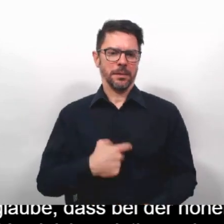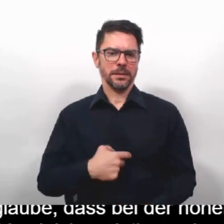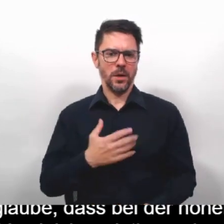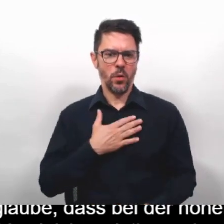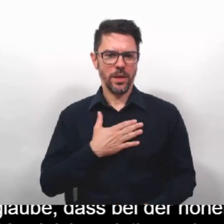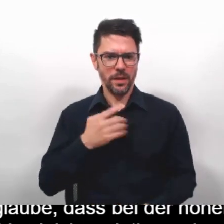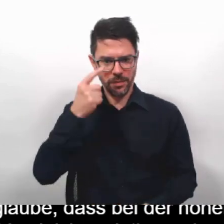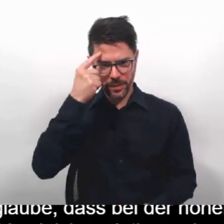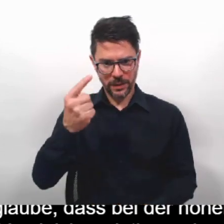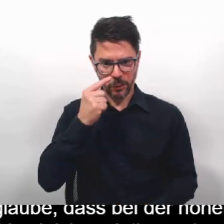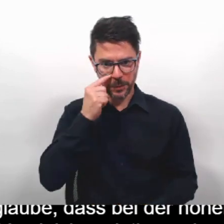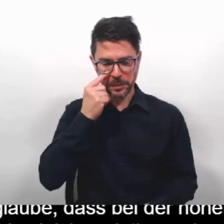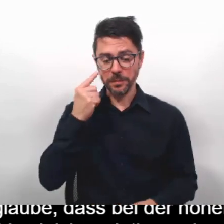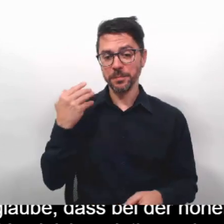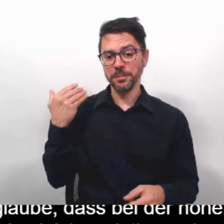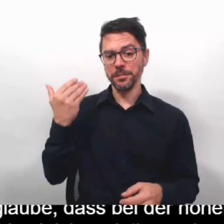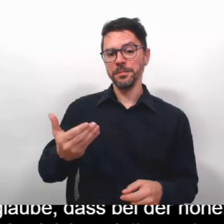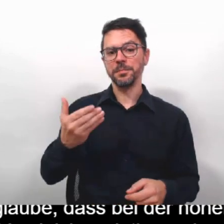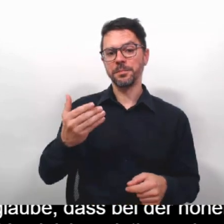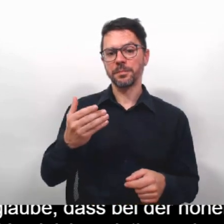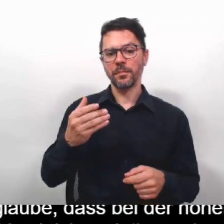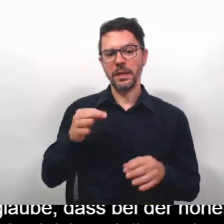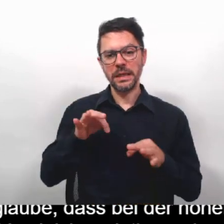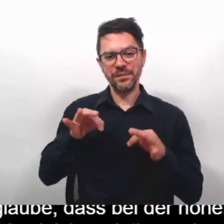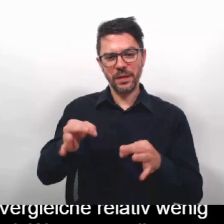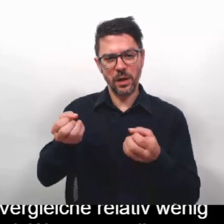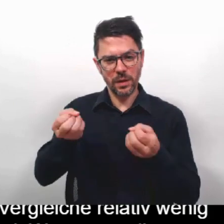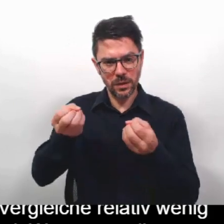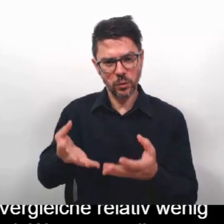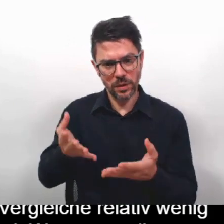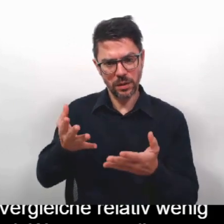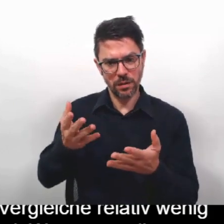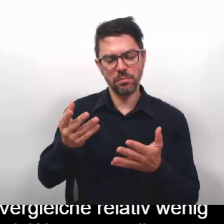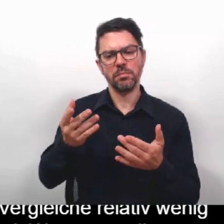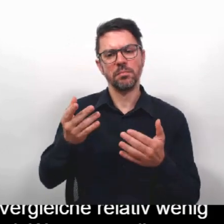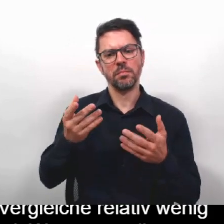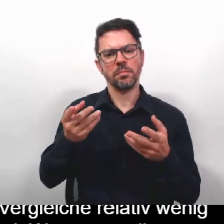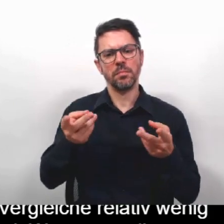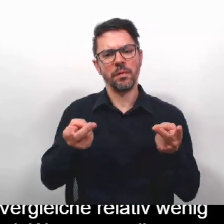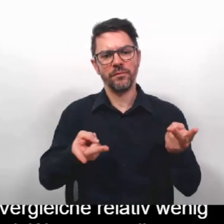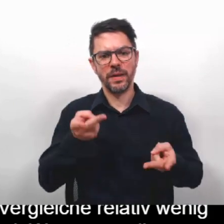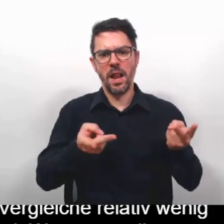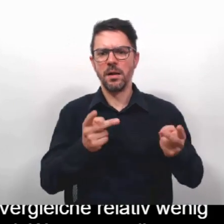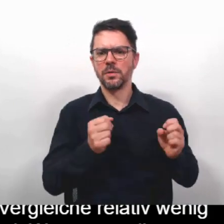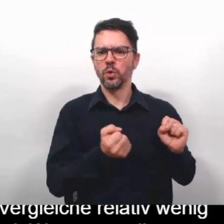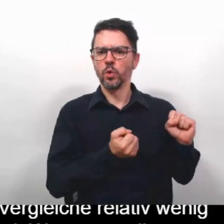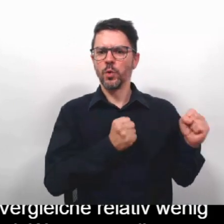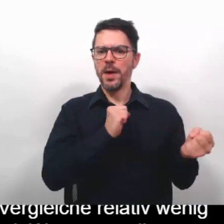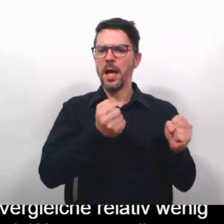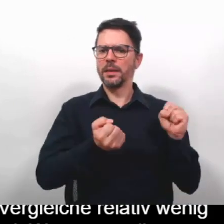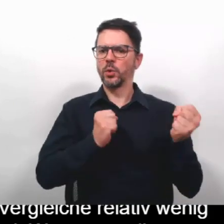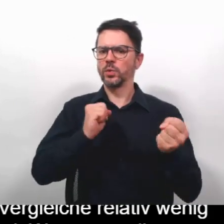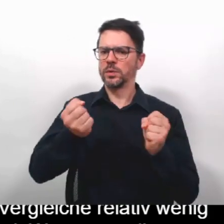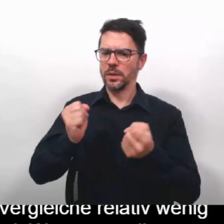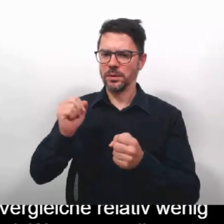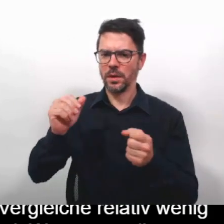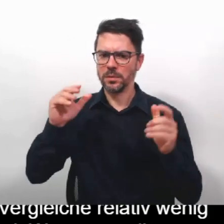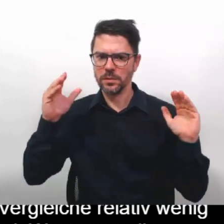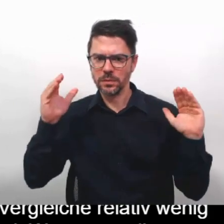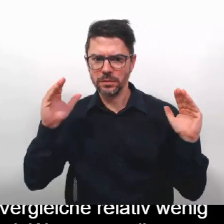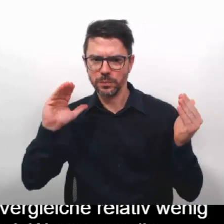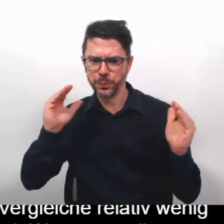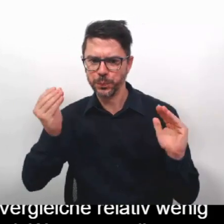Also sprich, das ist einfach das Problem dieses Infektionsgeschehens, dass man da sehr